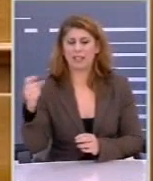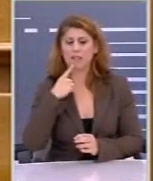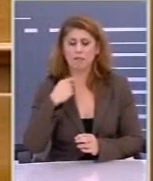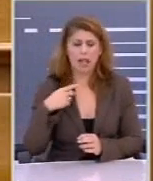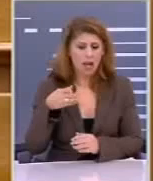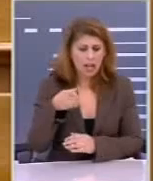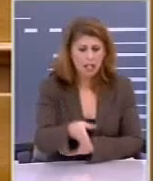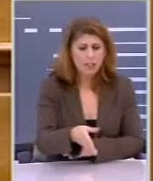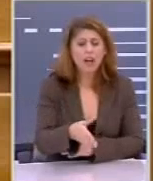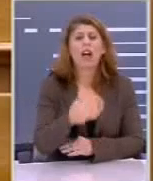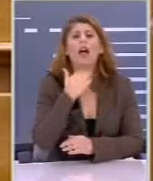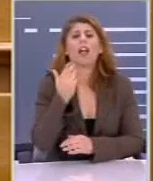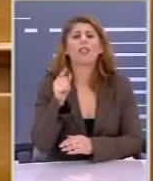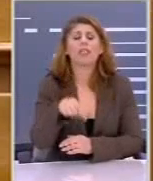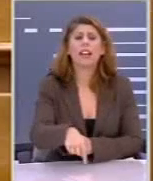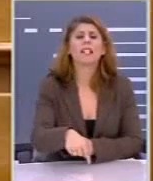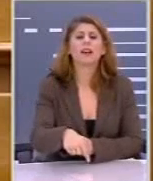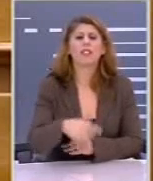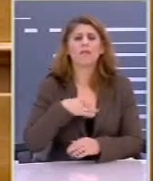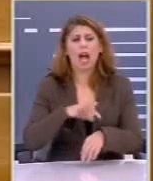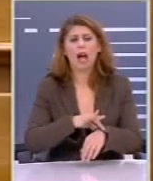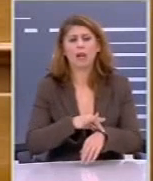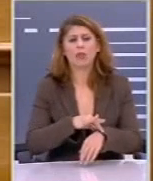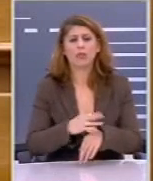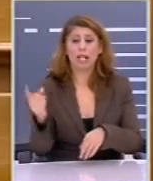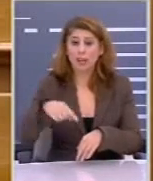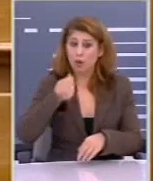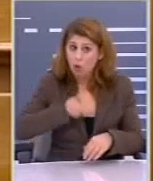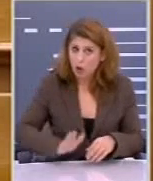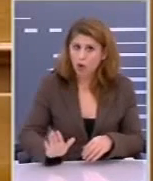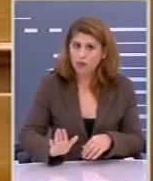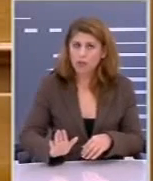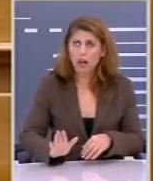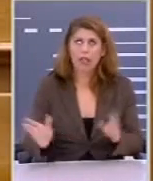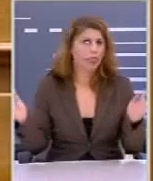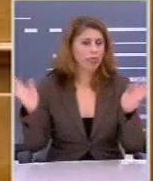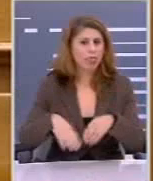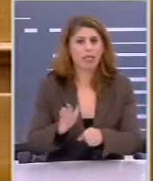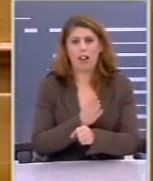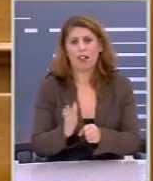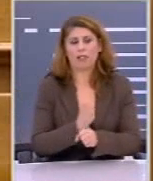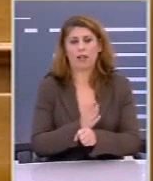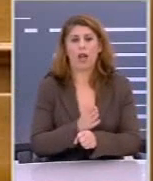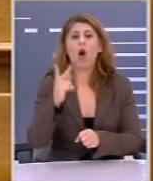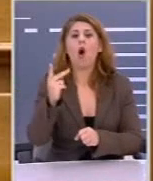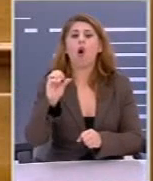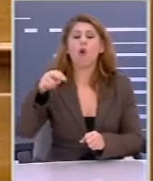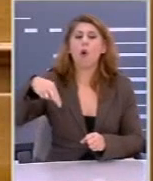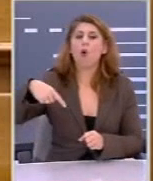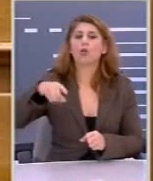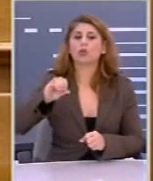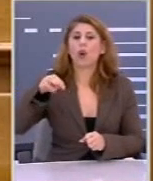μάρρωστος, ήρθε να μας δείξει ότι είναι ζωντανός, ήρθε ο γιος του και αποδομήθηκε το σύμπαν. Ο Δημήτρος Κοντομινάς, ο πρώην διοκτήτης του Ομίλου Α.